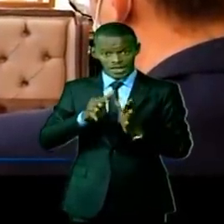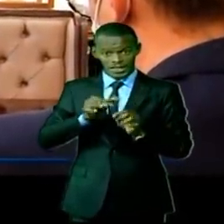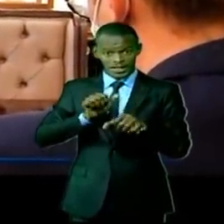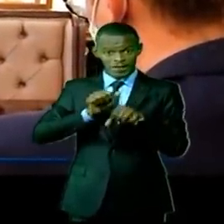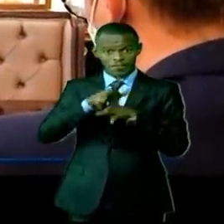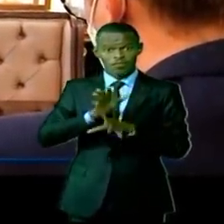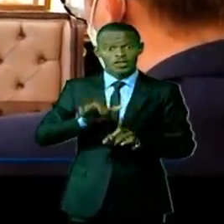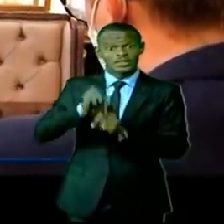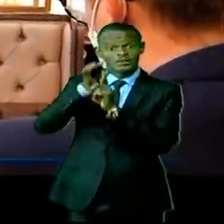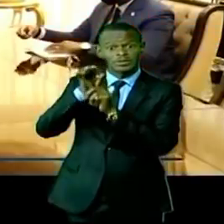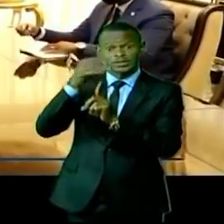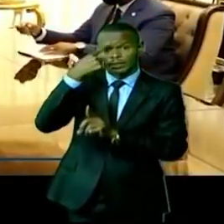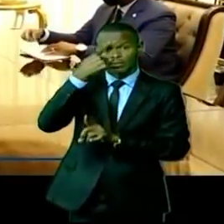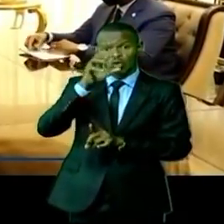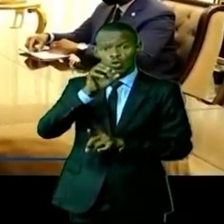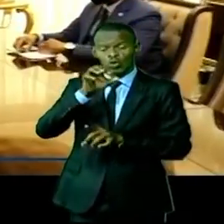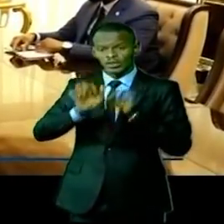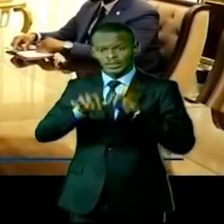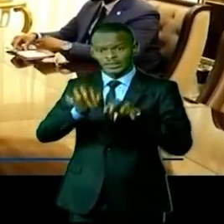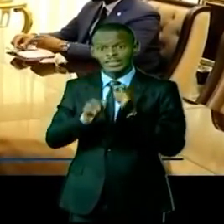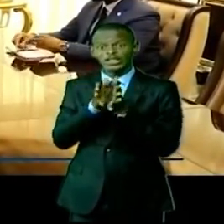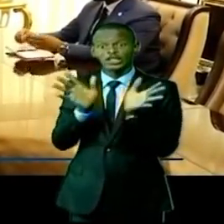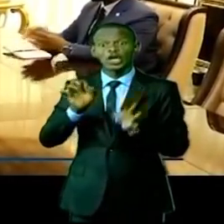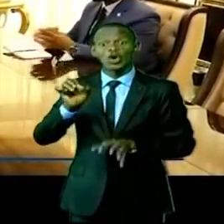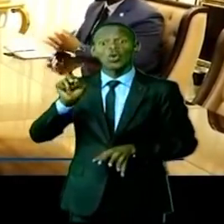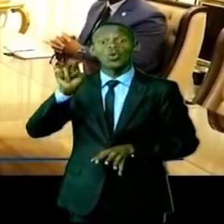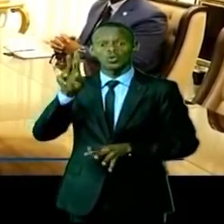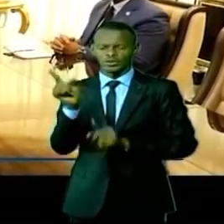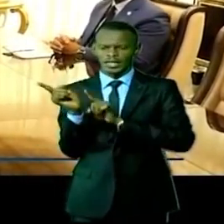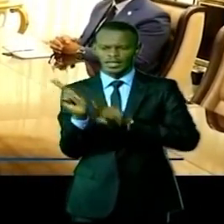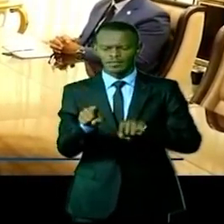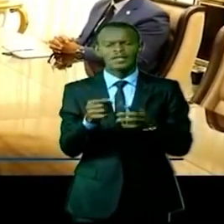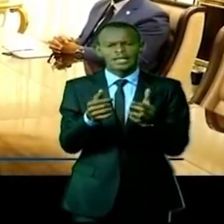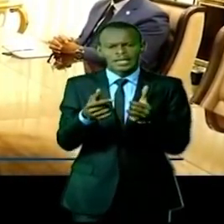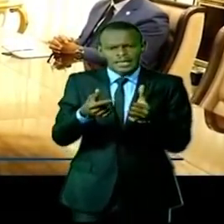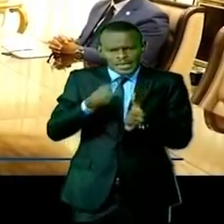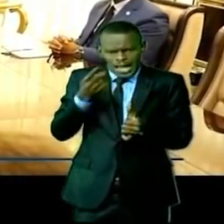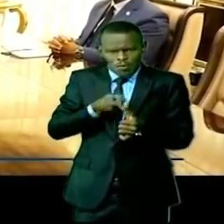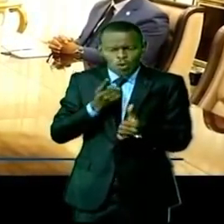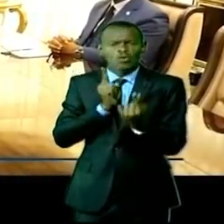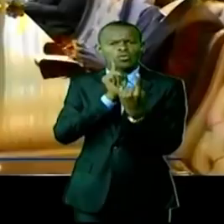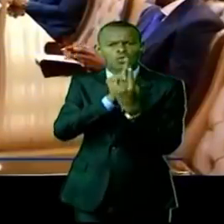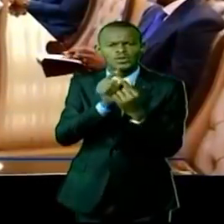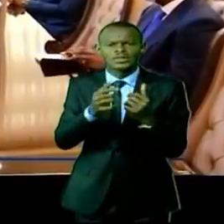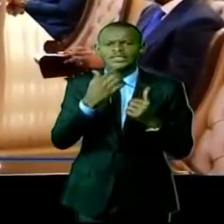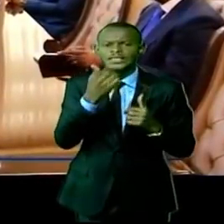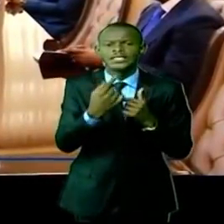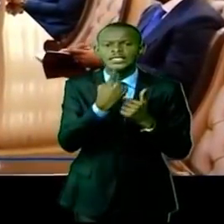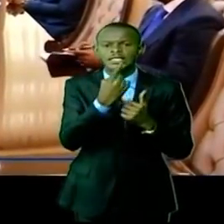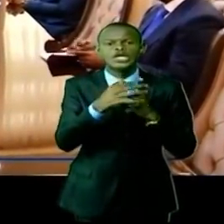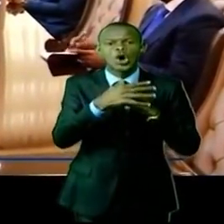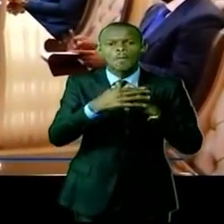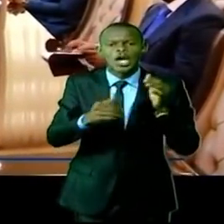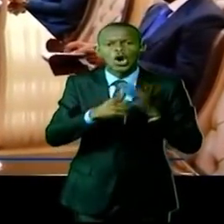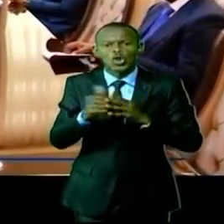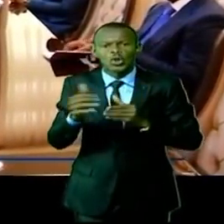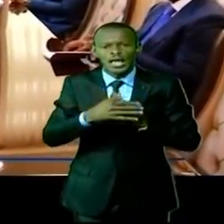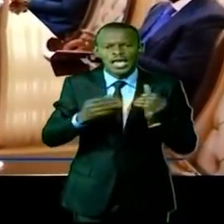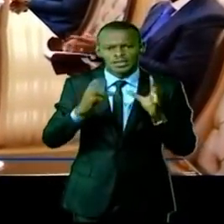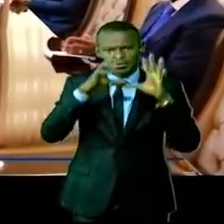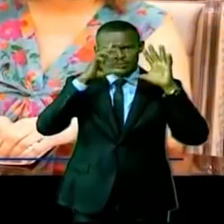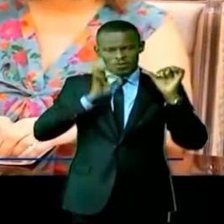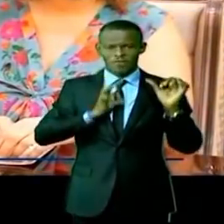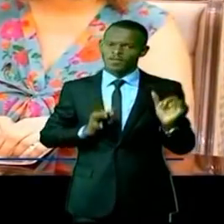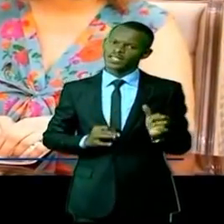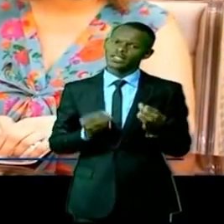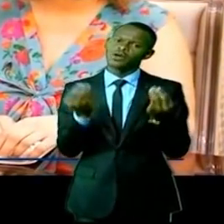à présenter les condoléances au chef de l'État suite au drame survenu au marché de Matadi Kibala le long de la route nationale